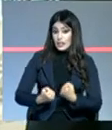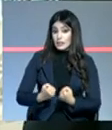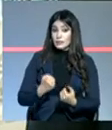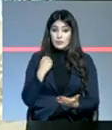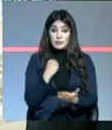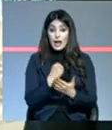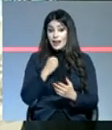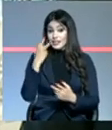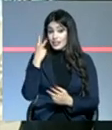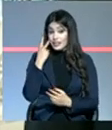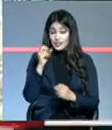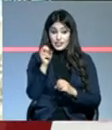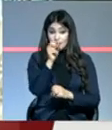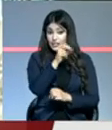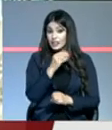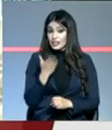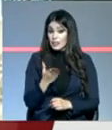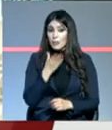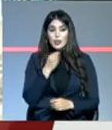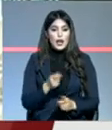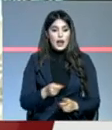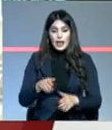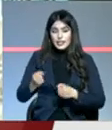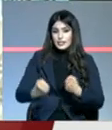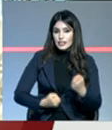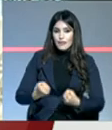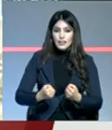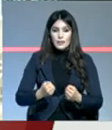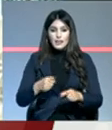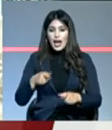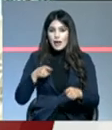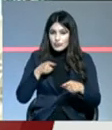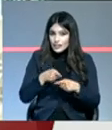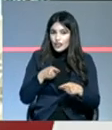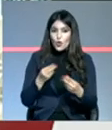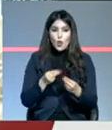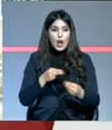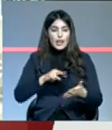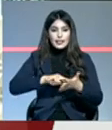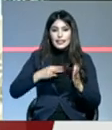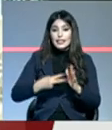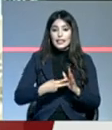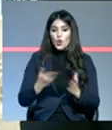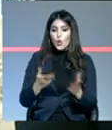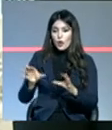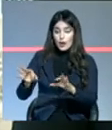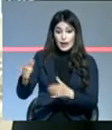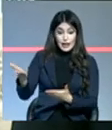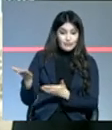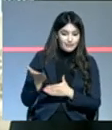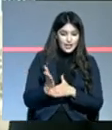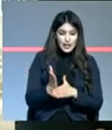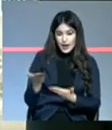المشاركه كيف المعرفه بسكين الاساسي هو كيف قبيلتك في داري